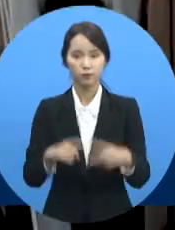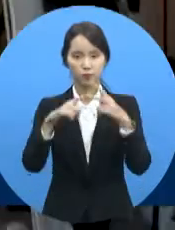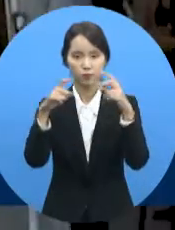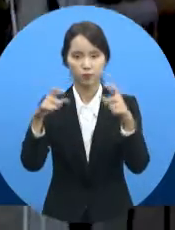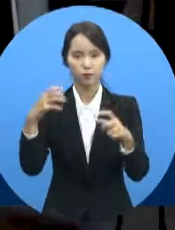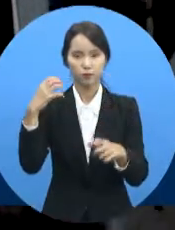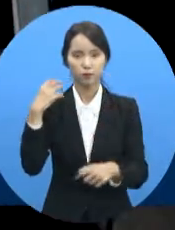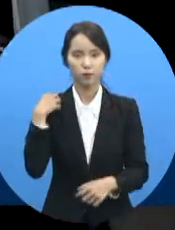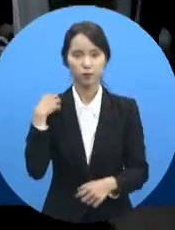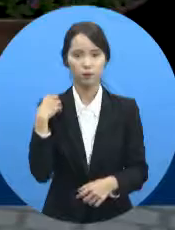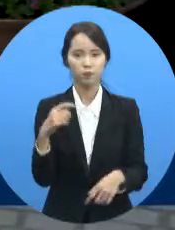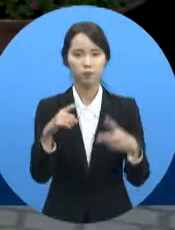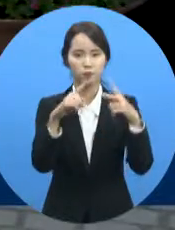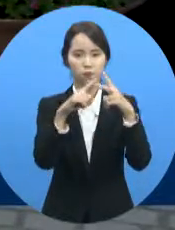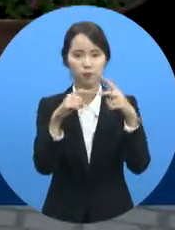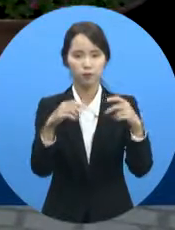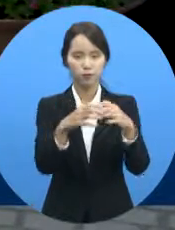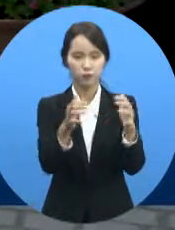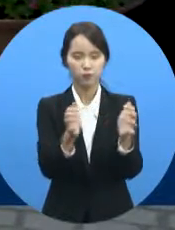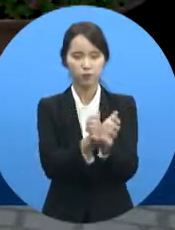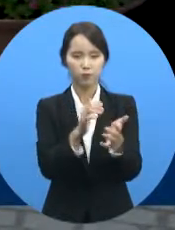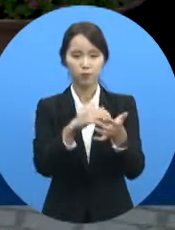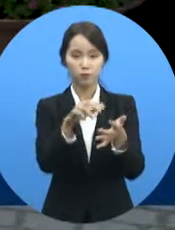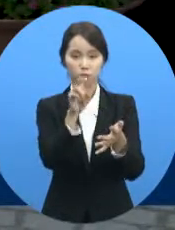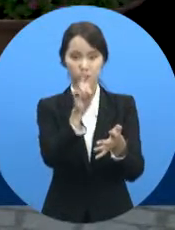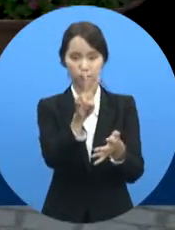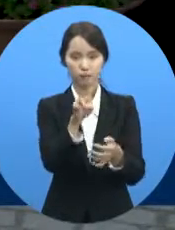동대문구가 주최하고 동대문구협치회의와